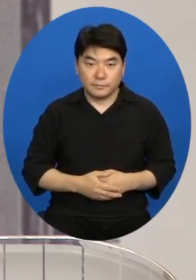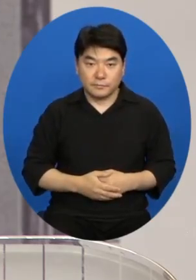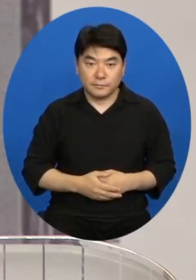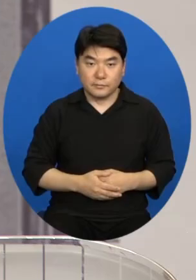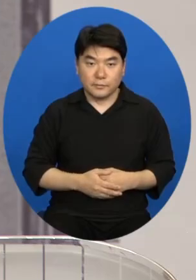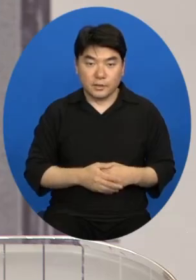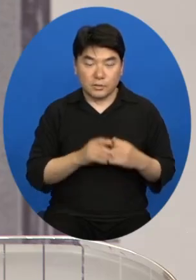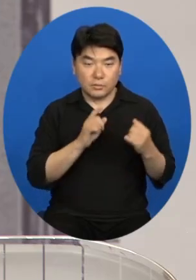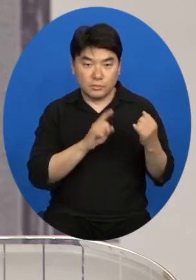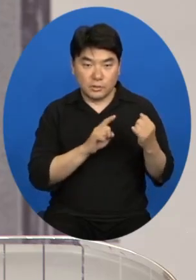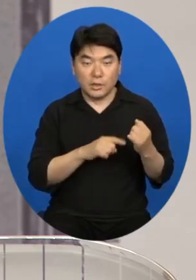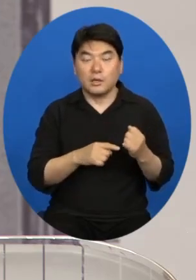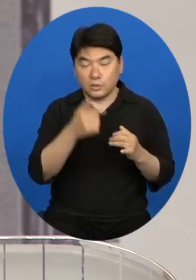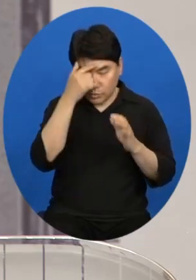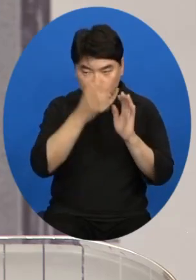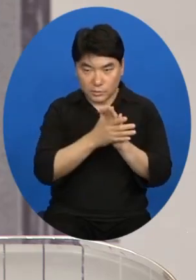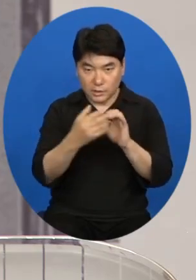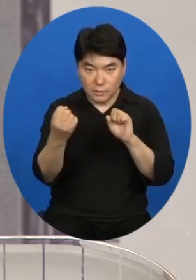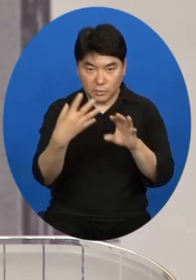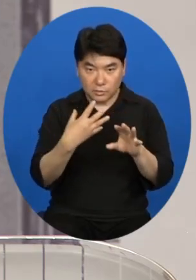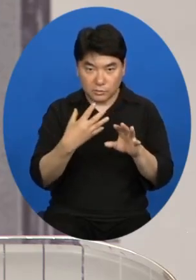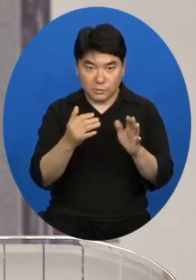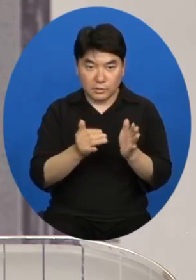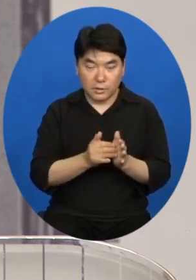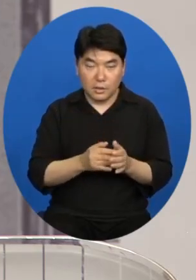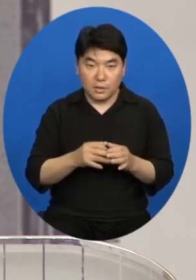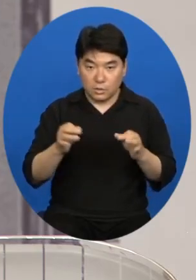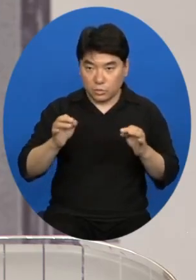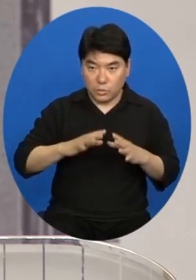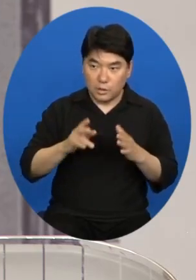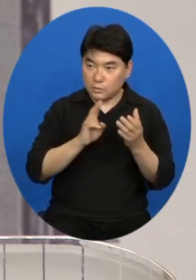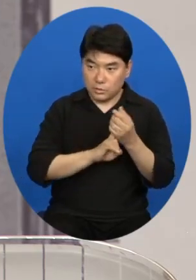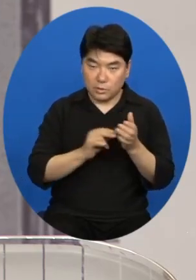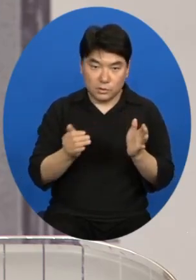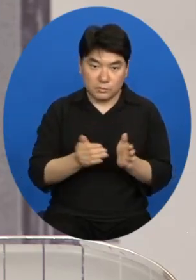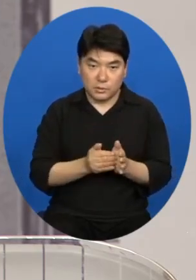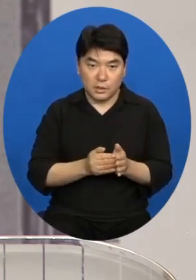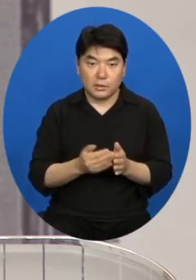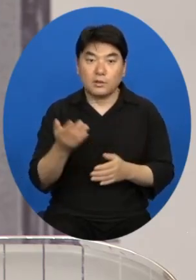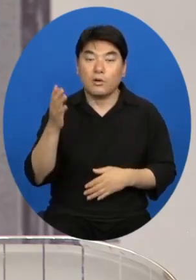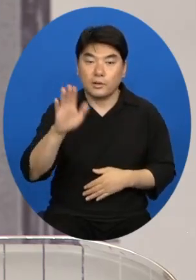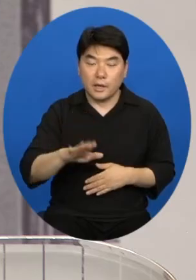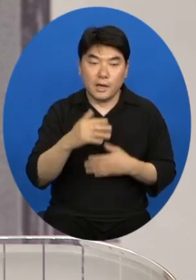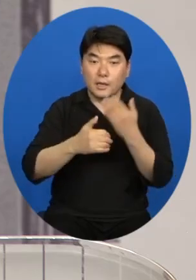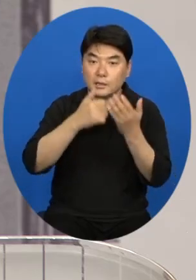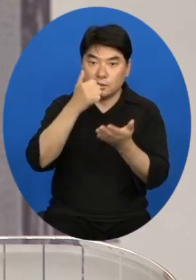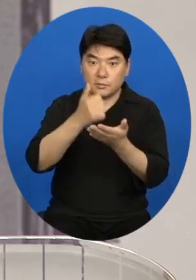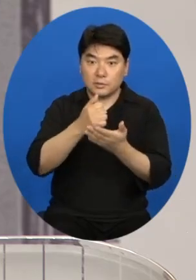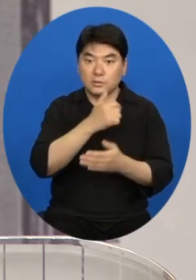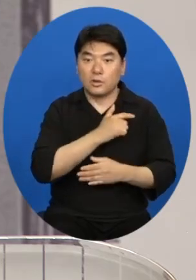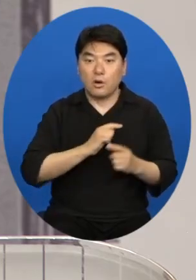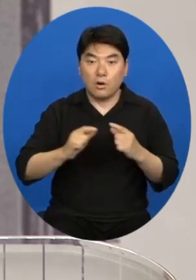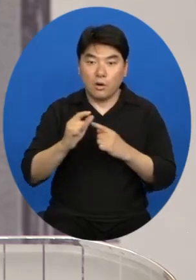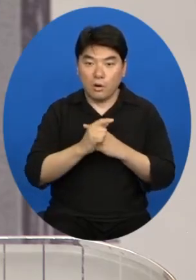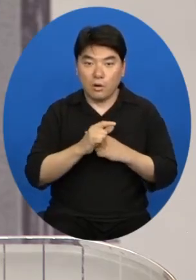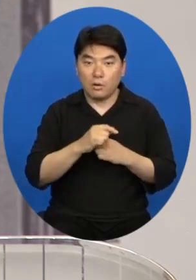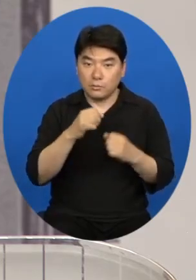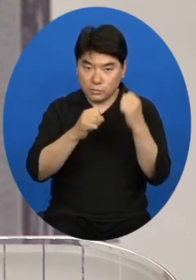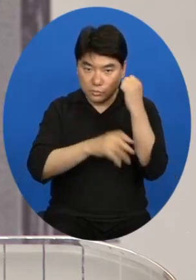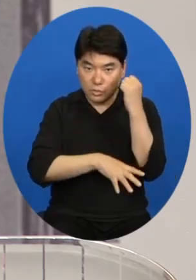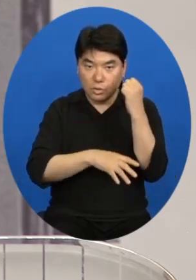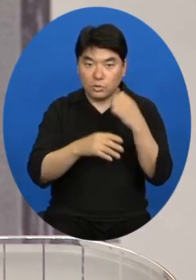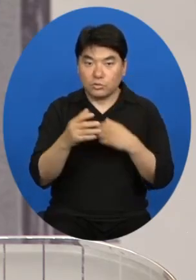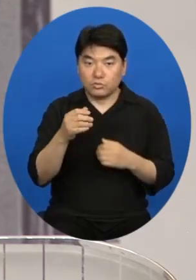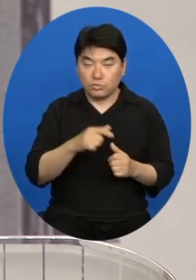그분의 기도의 응답이죠. 놀라운 기적이 아닐 수가 없습니다. 그런데 하나님은요, 더 본질적인